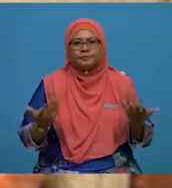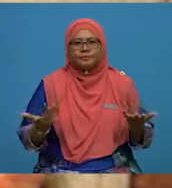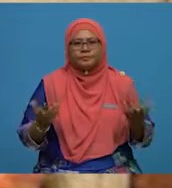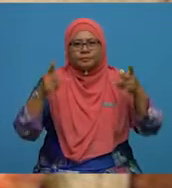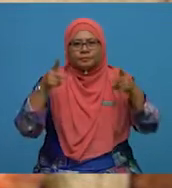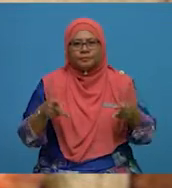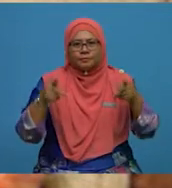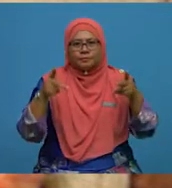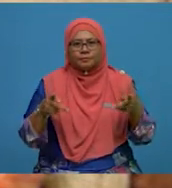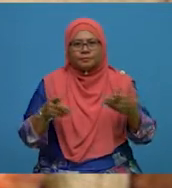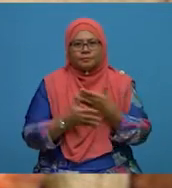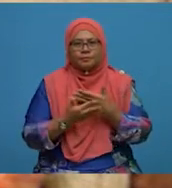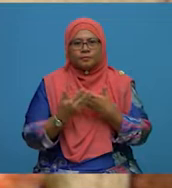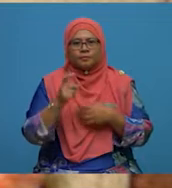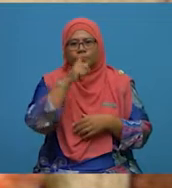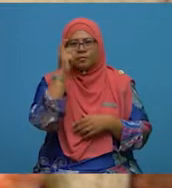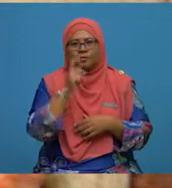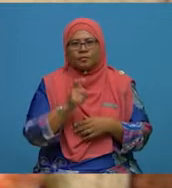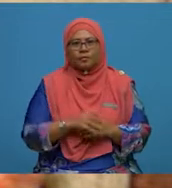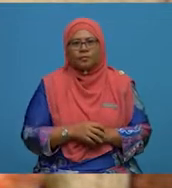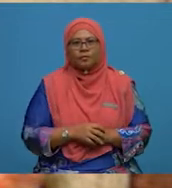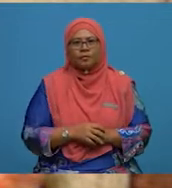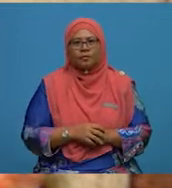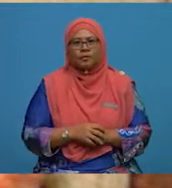Bagaimana pelajar-pelajar? Senangkan soalannya?